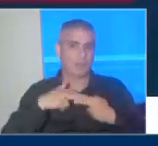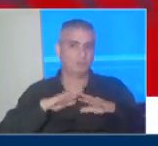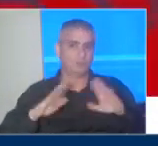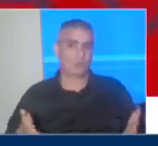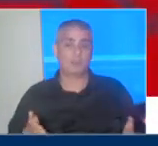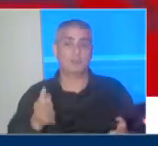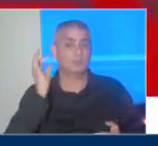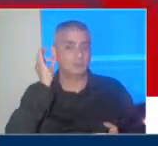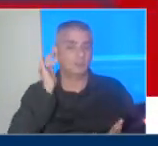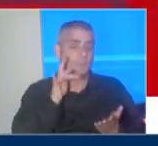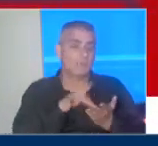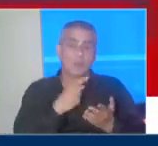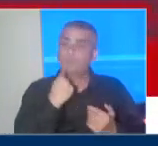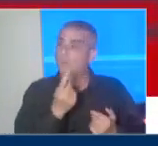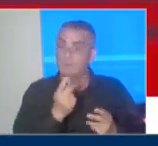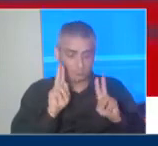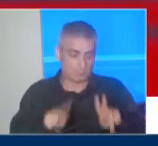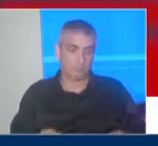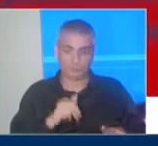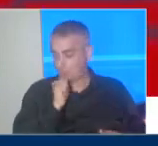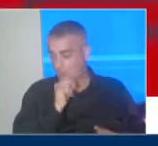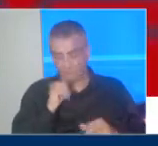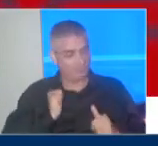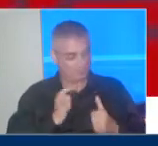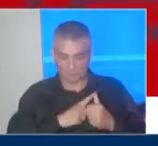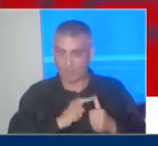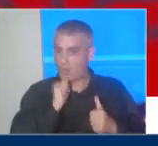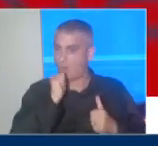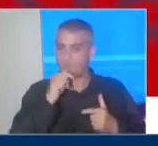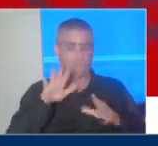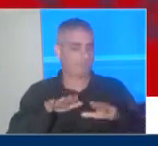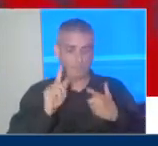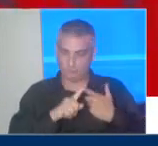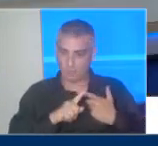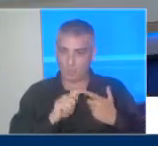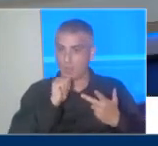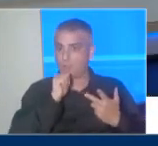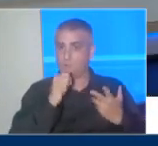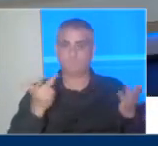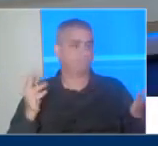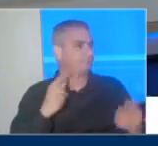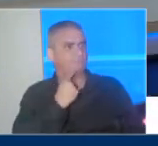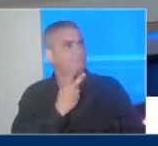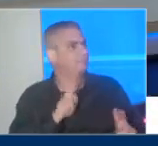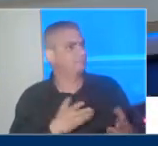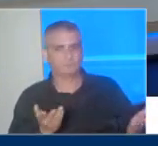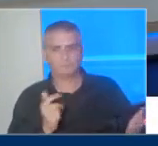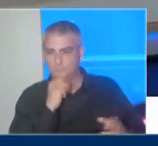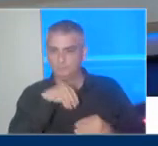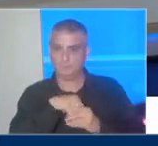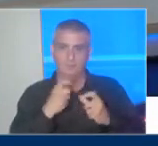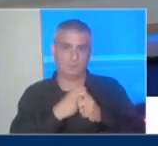השולחן. נשים המקום שהם אומרים את זה במפורש. אנחנו לא רוצים אותם בצבא, אנחנו לא רוצים אותם בממשלה. אנחנו לא מוכנים לתת להם לרוץ